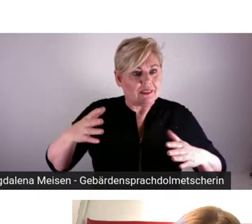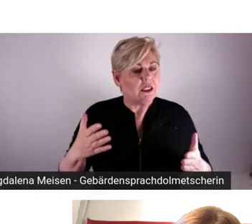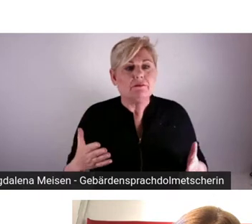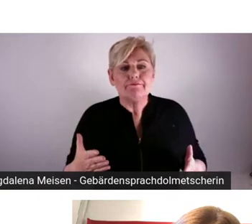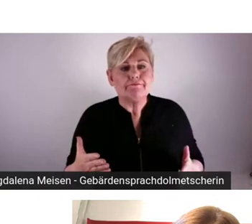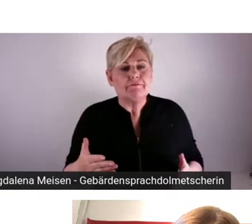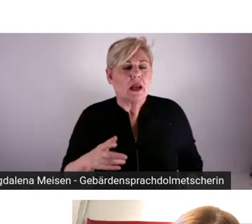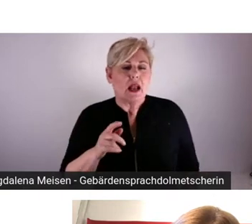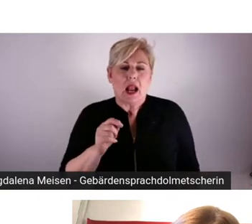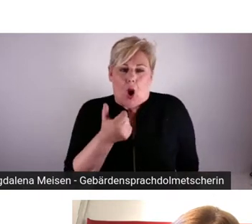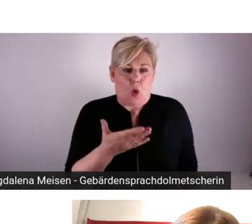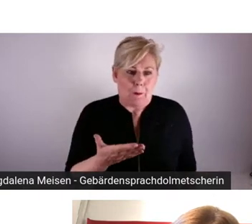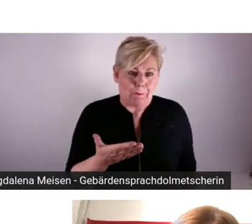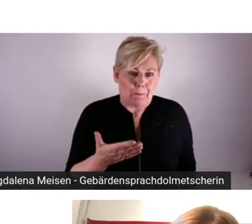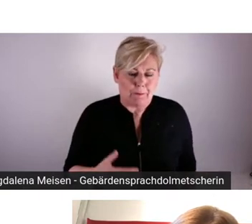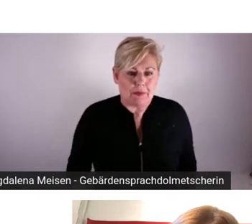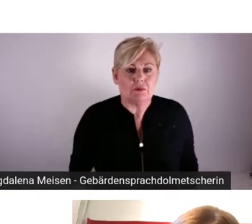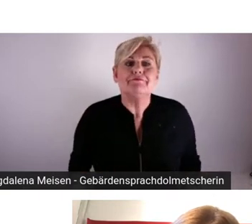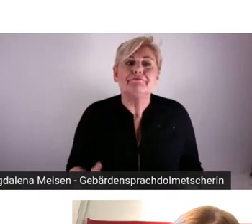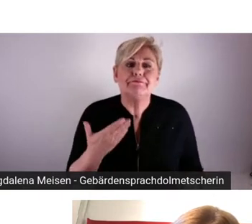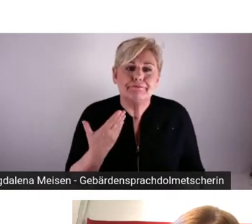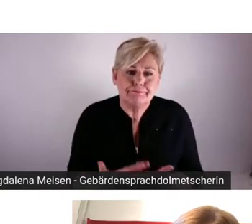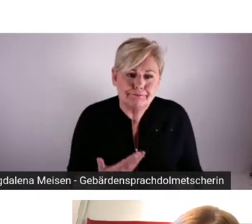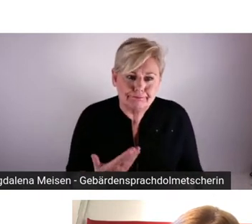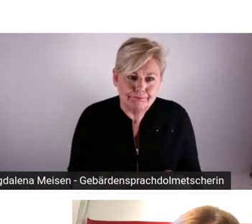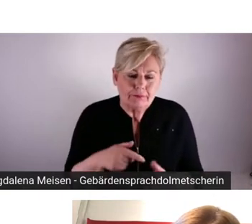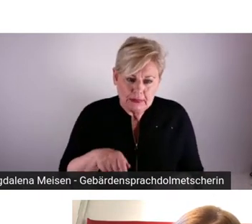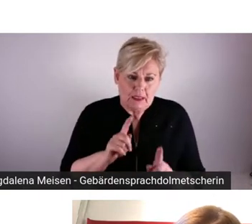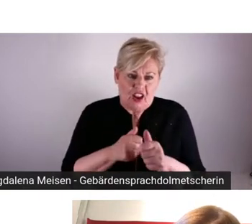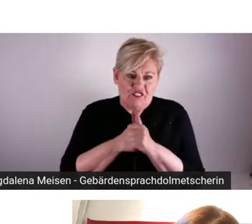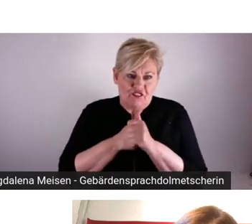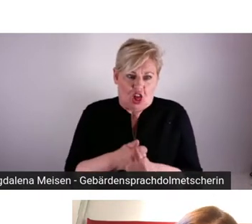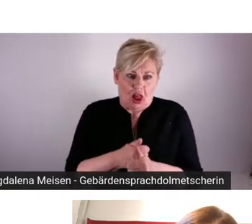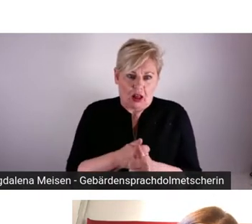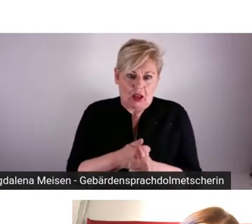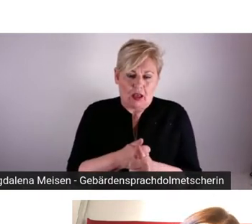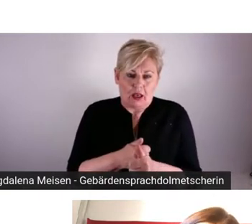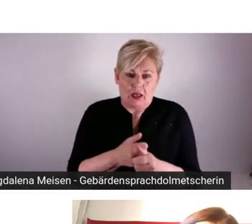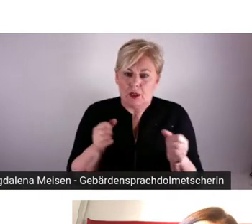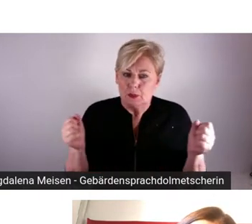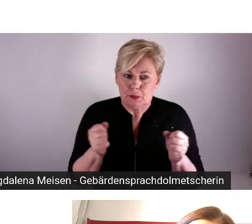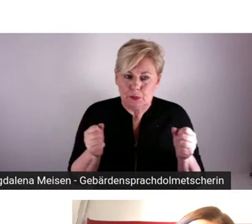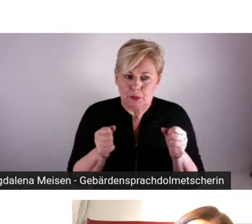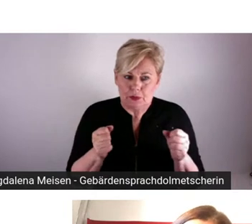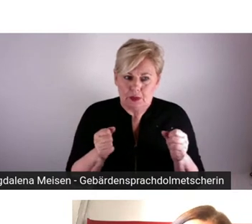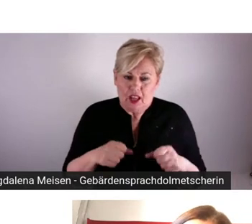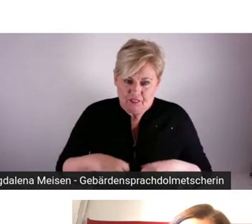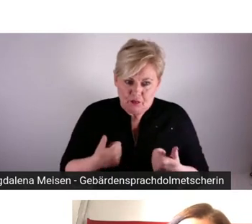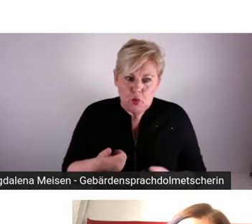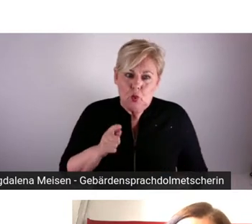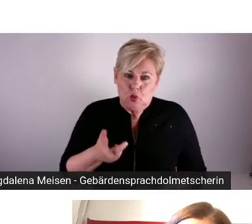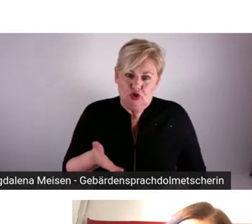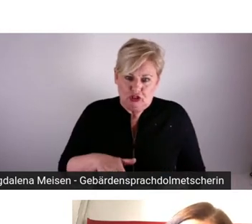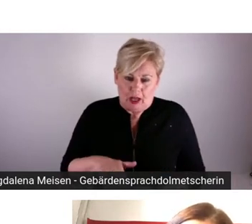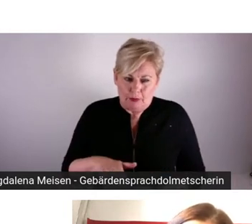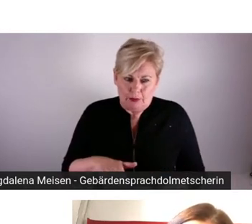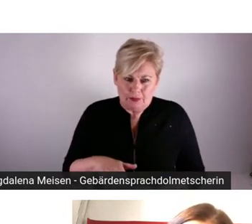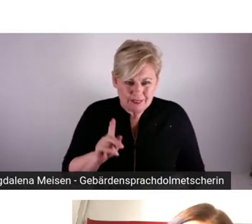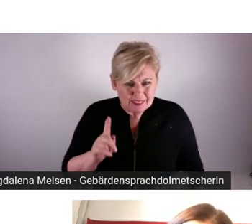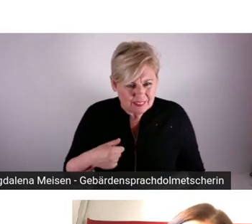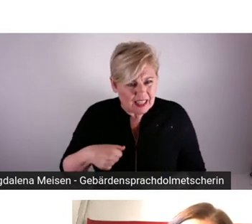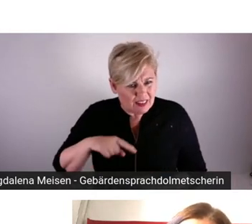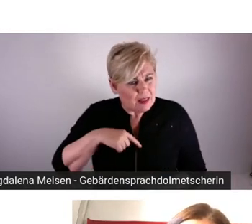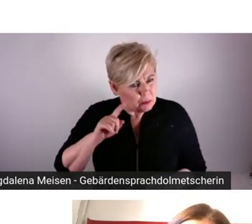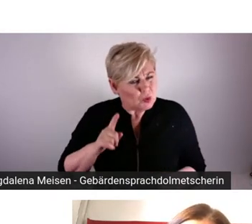häufig sehr gering. Und das führt eben dazu, dass man tatsächlich sehr viel früher stirbt. Müssen wir da nicht